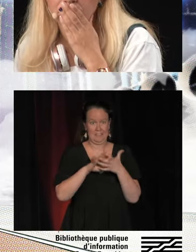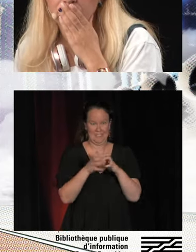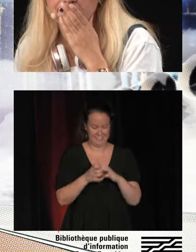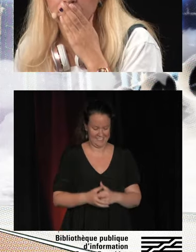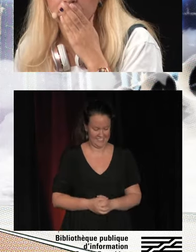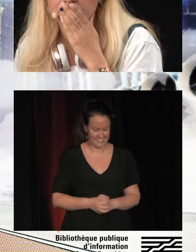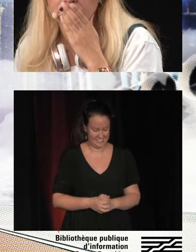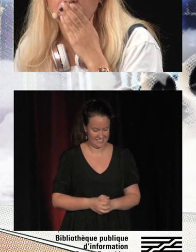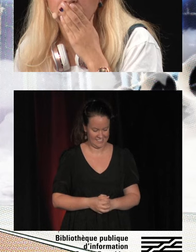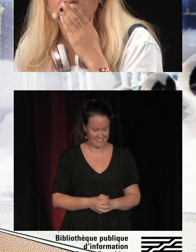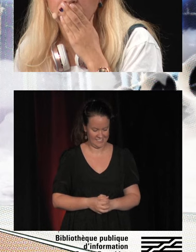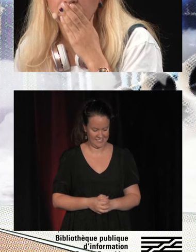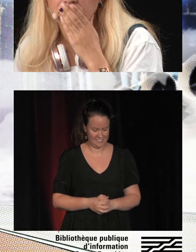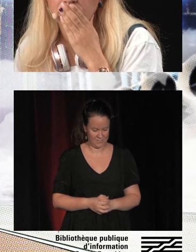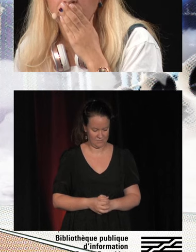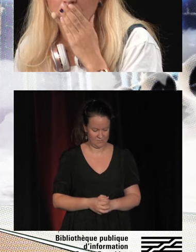Ouais.